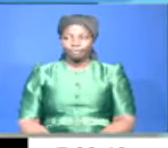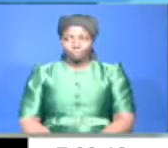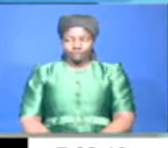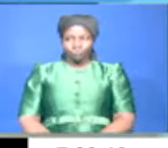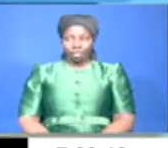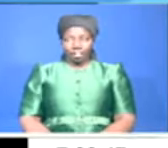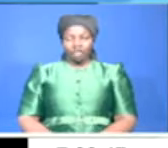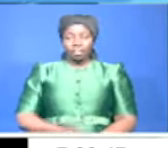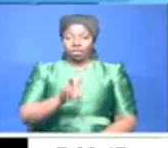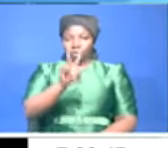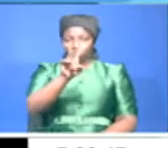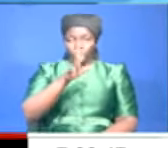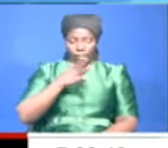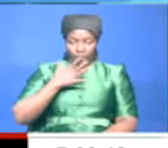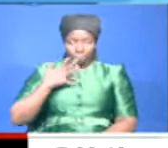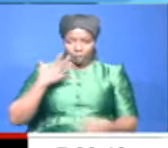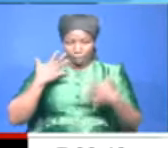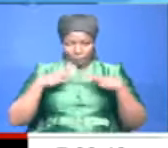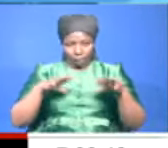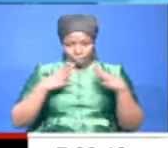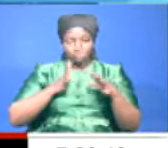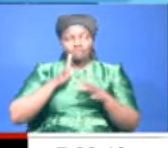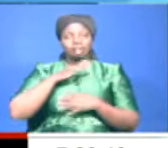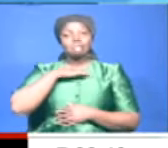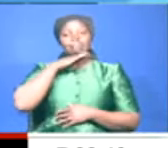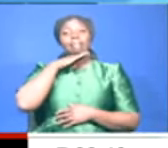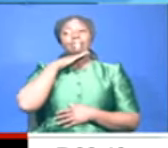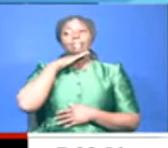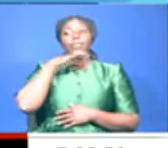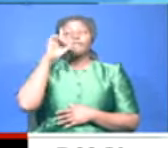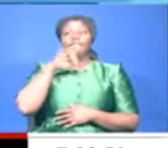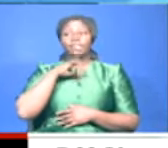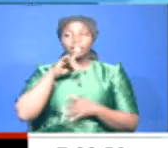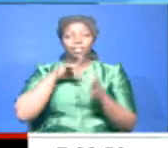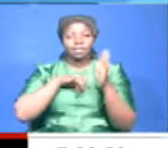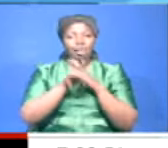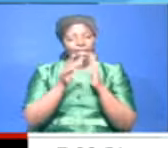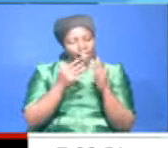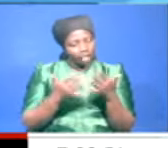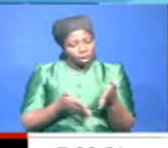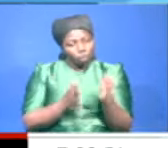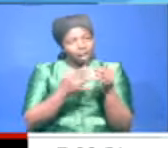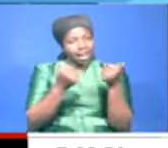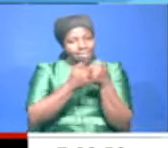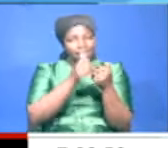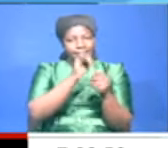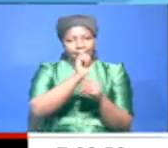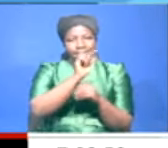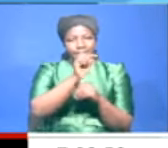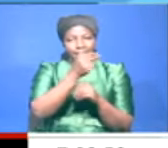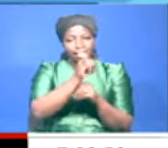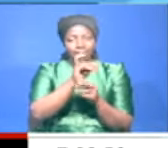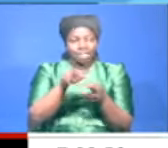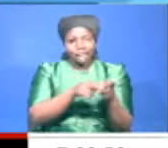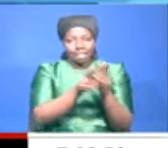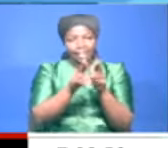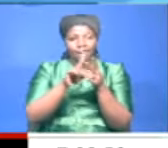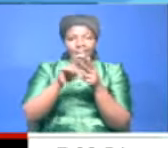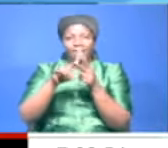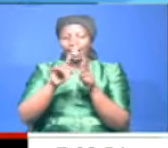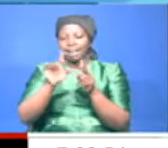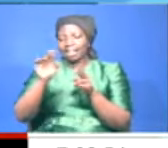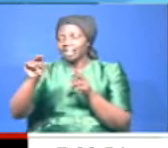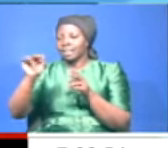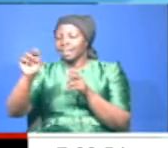Watu wawili waliaga dunia kwenye ajali katika barabara ya Athi River kuelekea Namanga viungani mwa mji wa Kajiado. Mtu